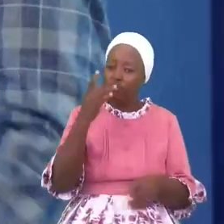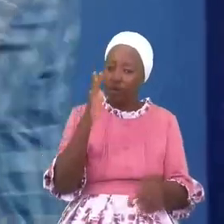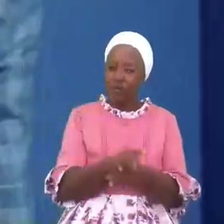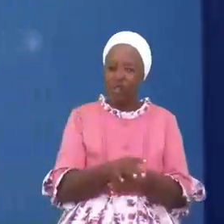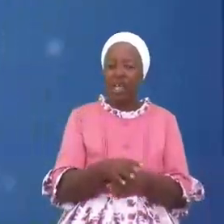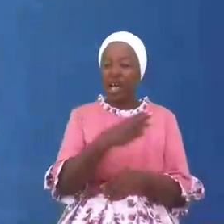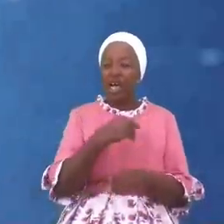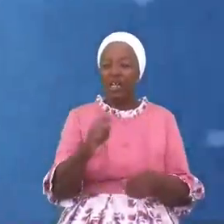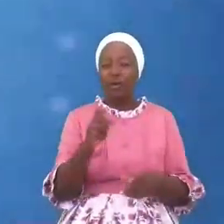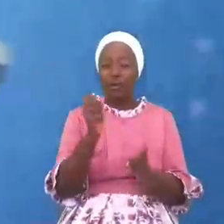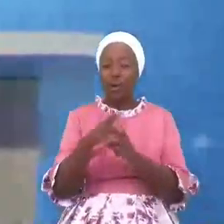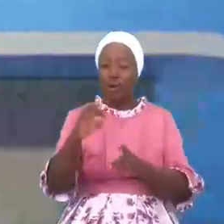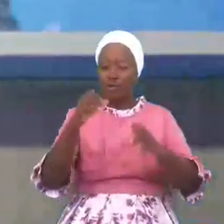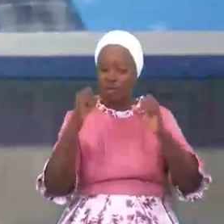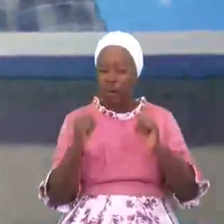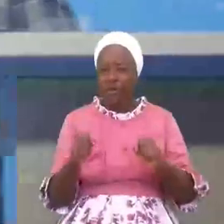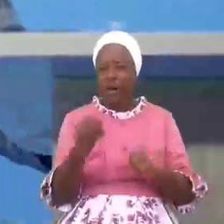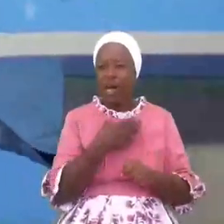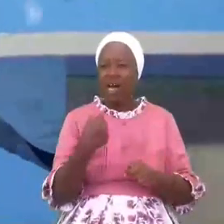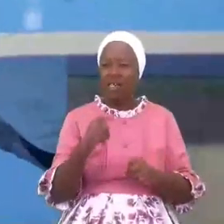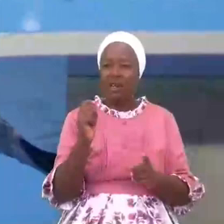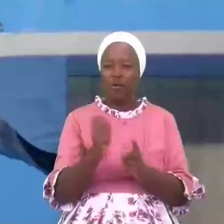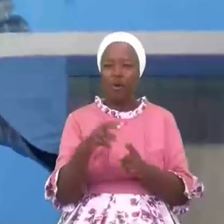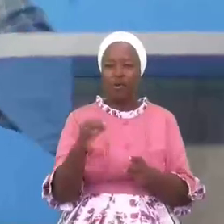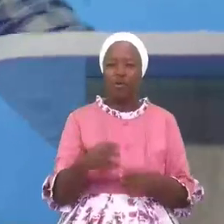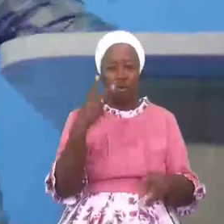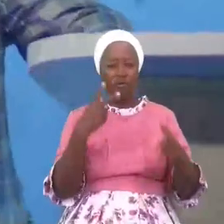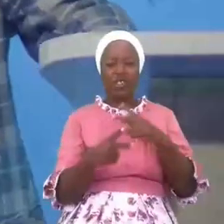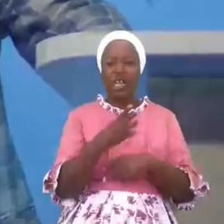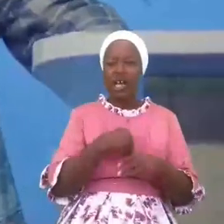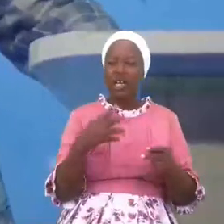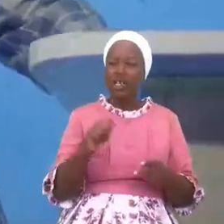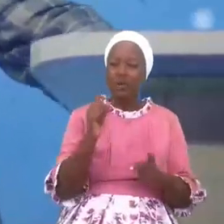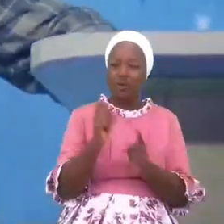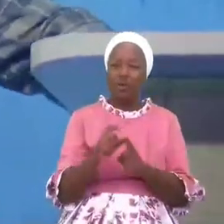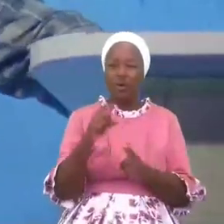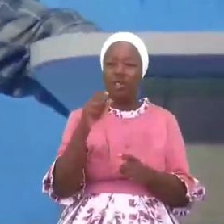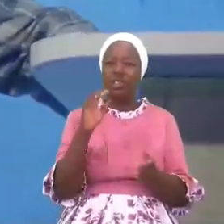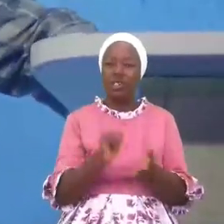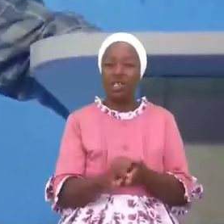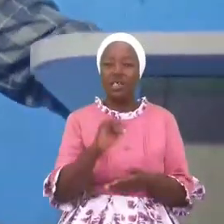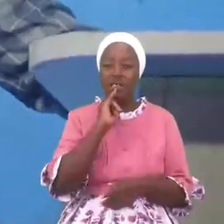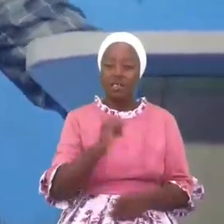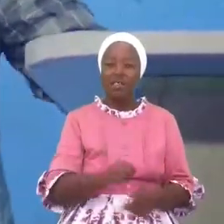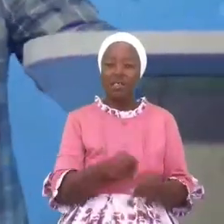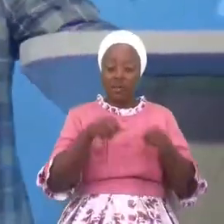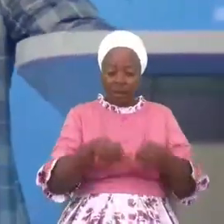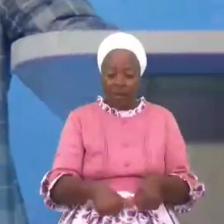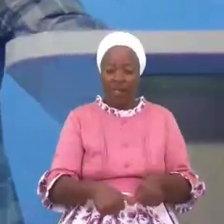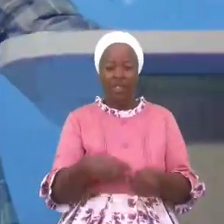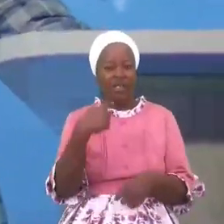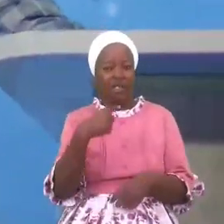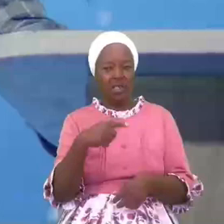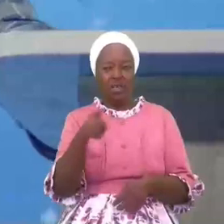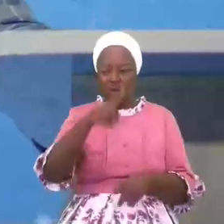promesse, la parole de puissance, la parole de prophétie, la parole qui est permanente,